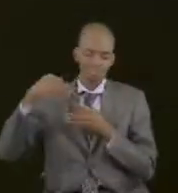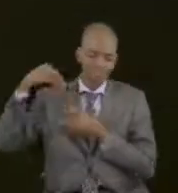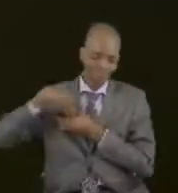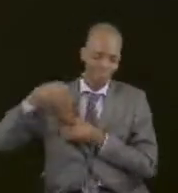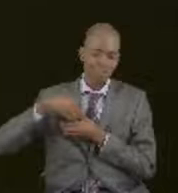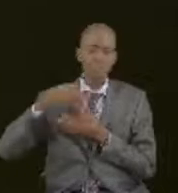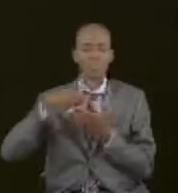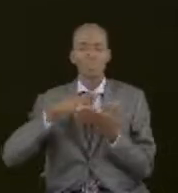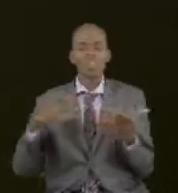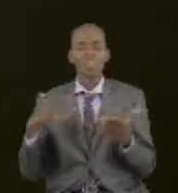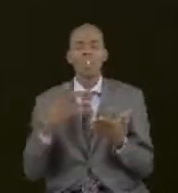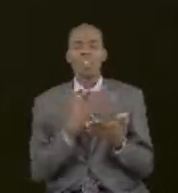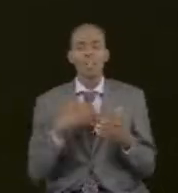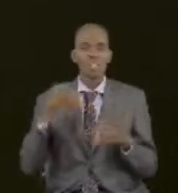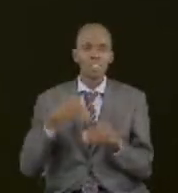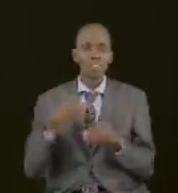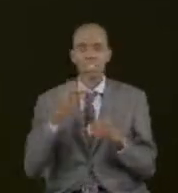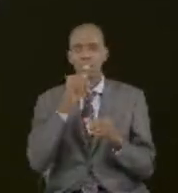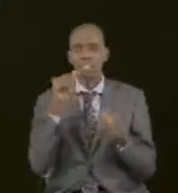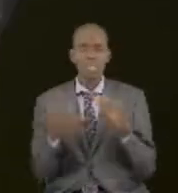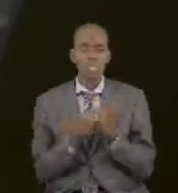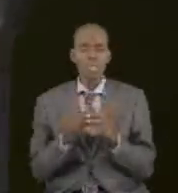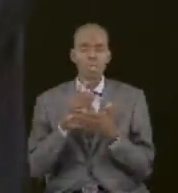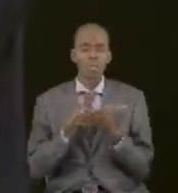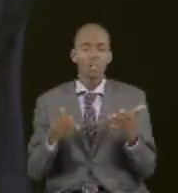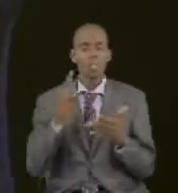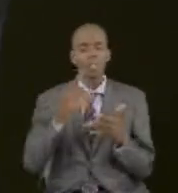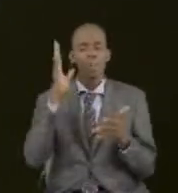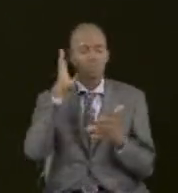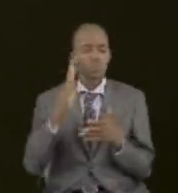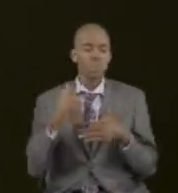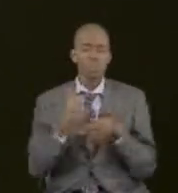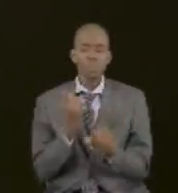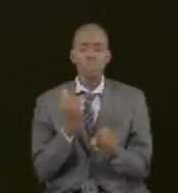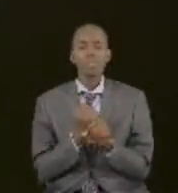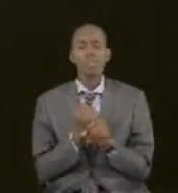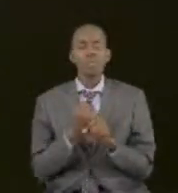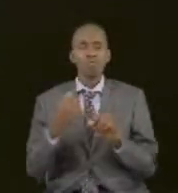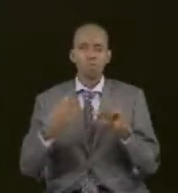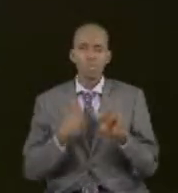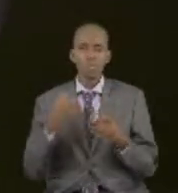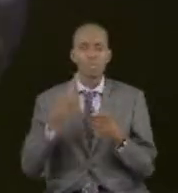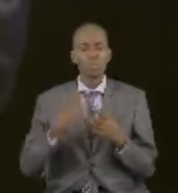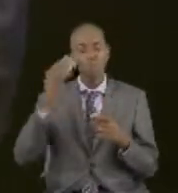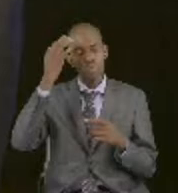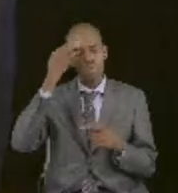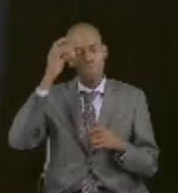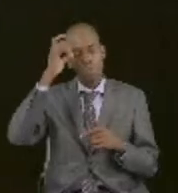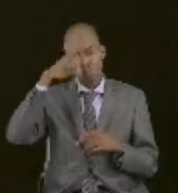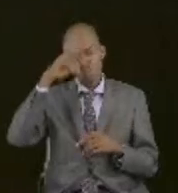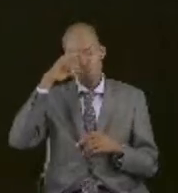du cœur. Et dans la vérité du cœur, il dit, fais donc pénétrer la sagesse au-dedans de